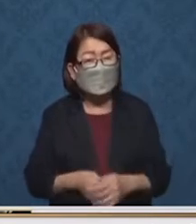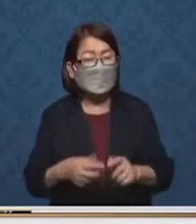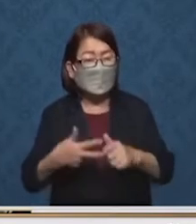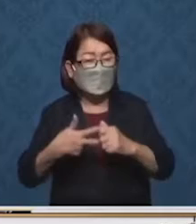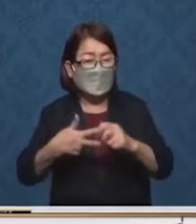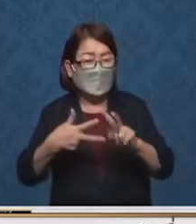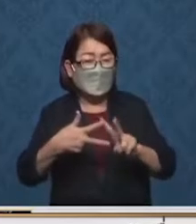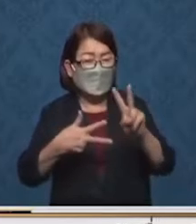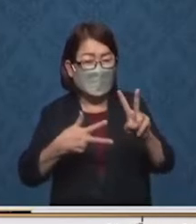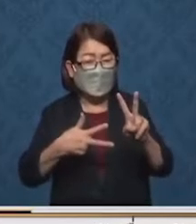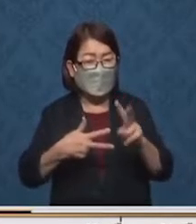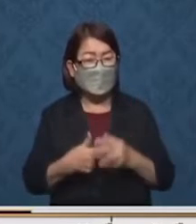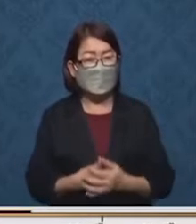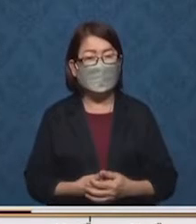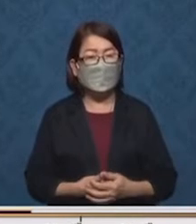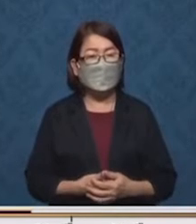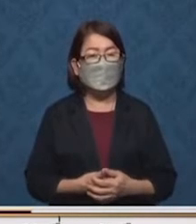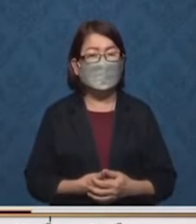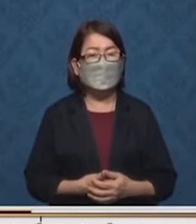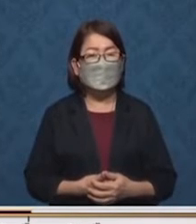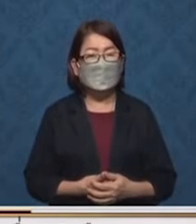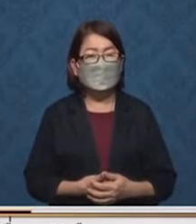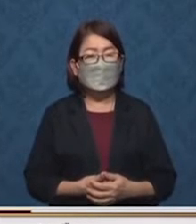เรื่องที่ 2